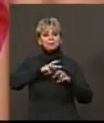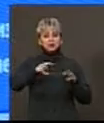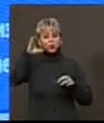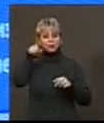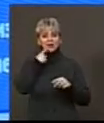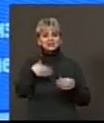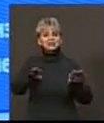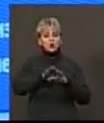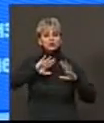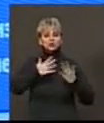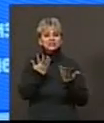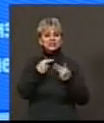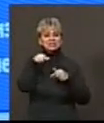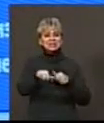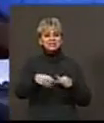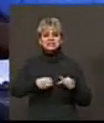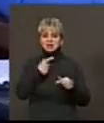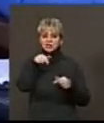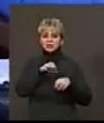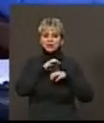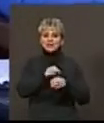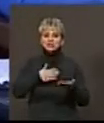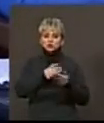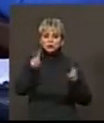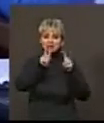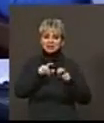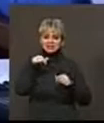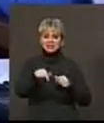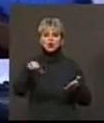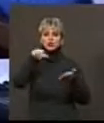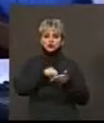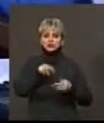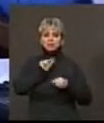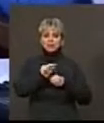заявляют, каждый такой случай считается вопиющим. Проводятся служебные расследования